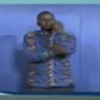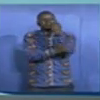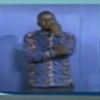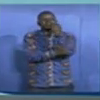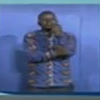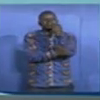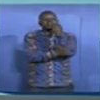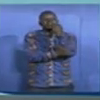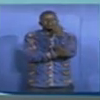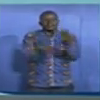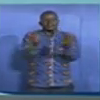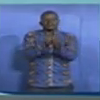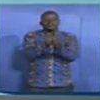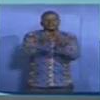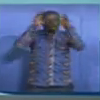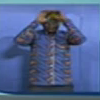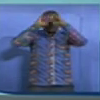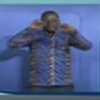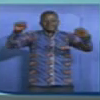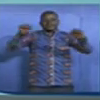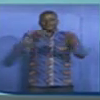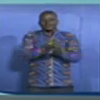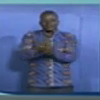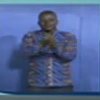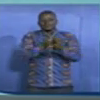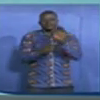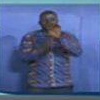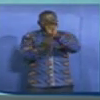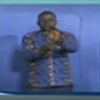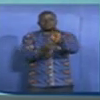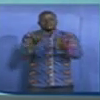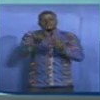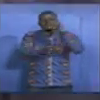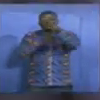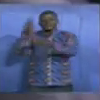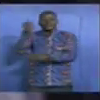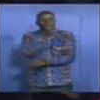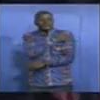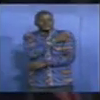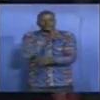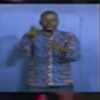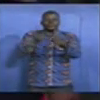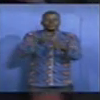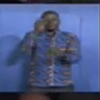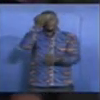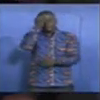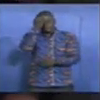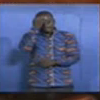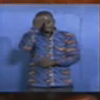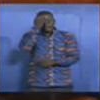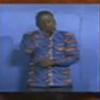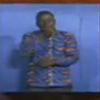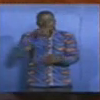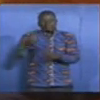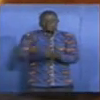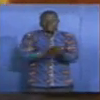Et avec le président de l'Assemblée des représentants du peuple tunisien, le Premier ministre Paul Kabatiba s'intéresse un